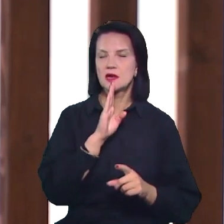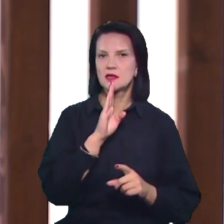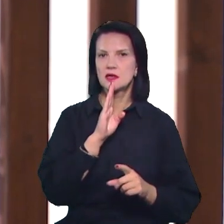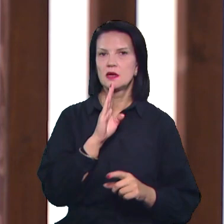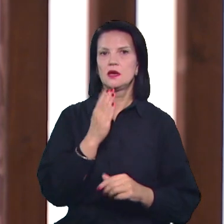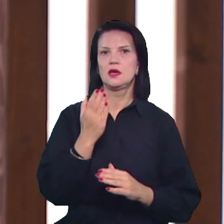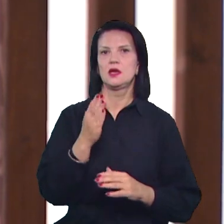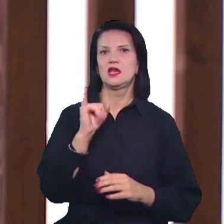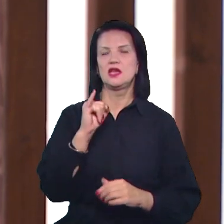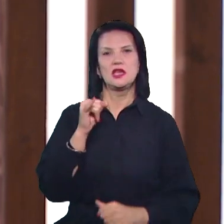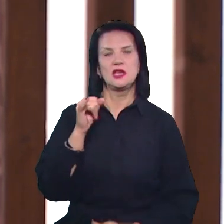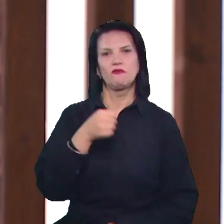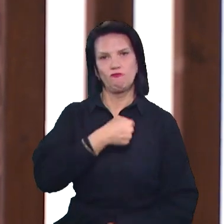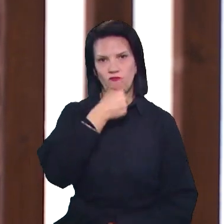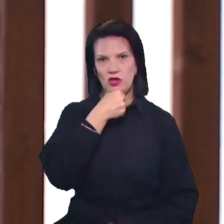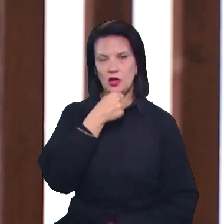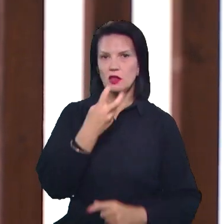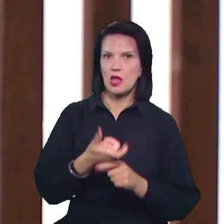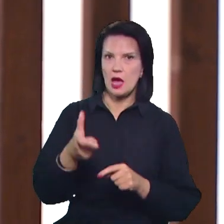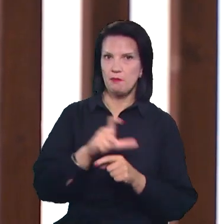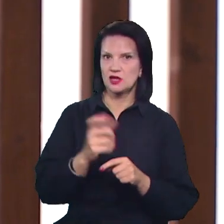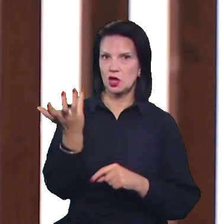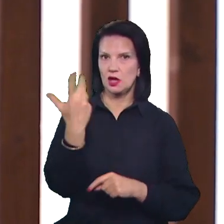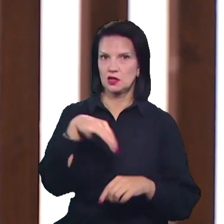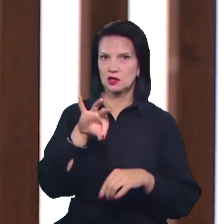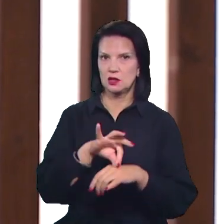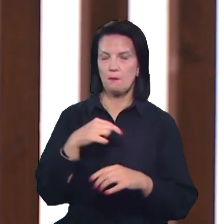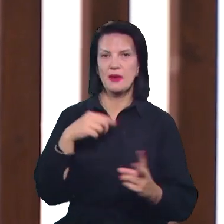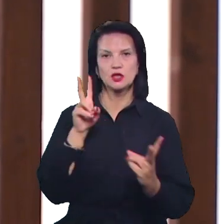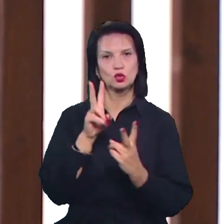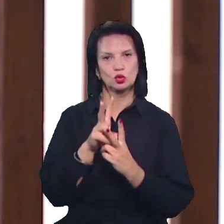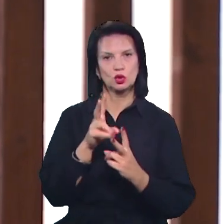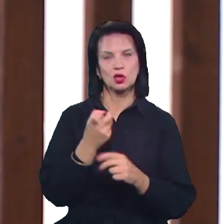і вік. Найбільша кількість захворювань ми зустрічаємо,